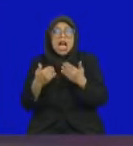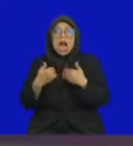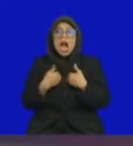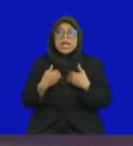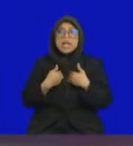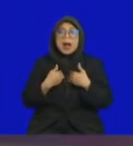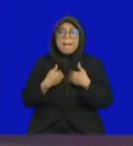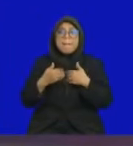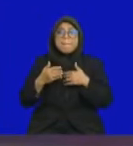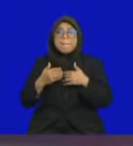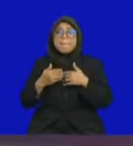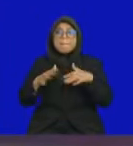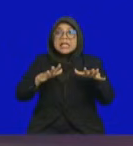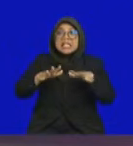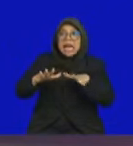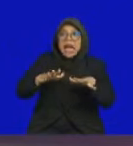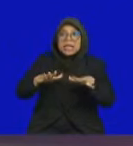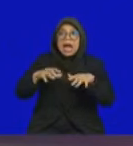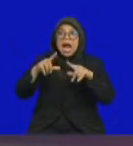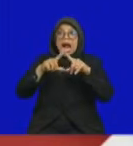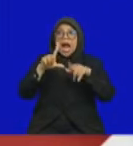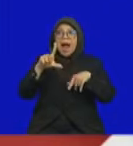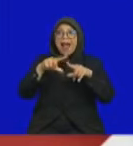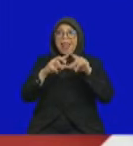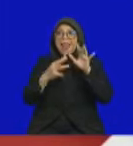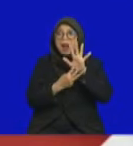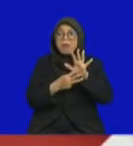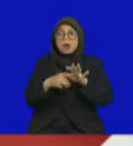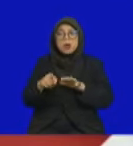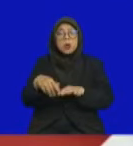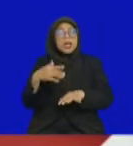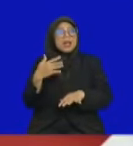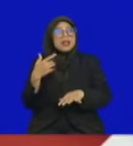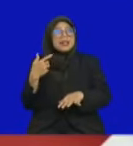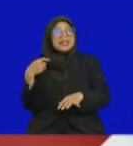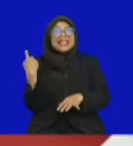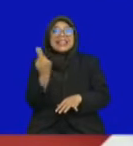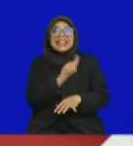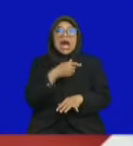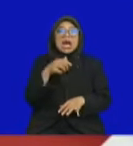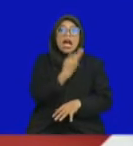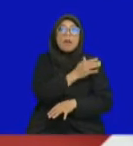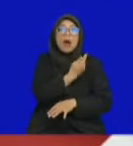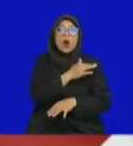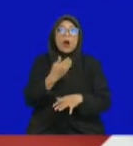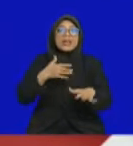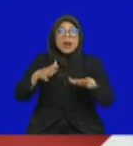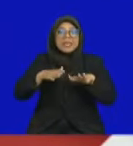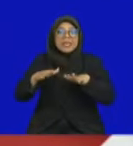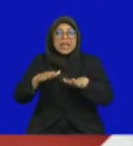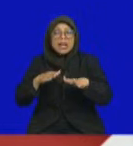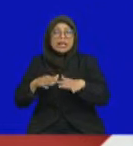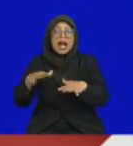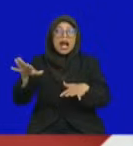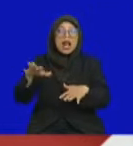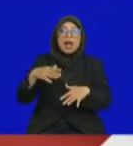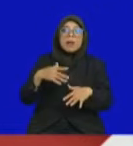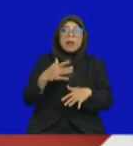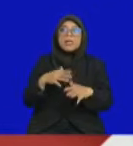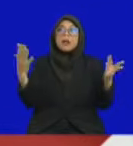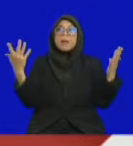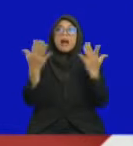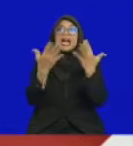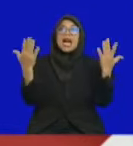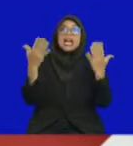alam tentu kita tidak ingin ada bencana alam tapi karhutla ini adalah salah satu PR kita